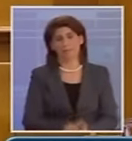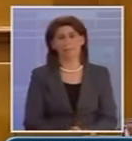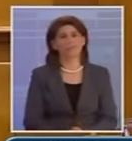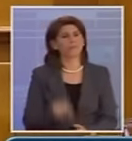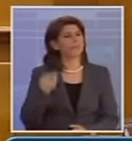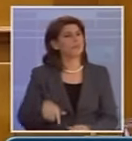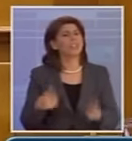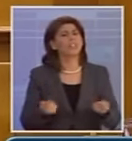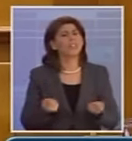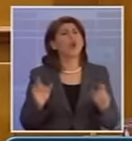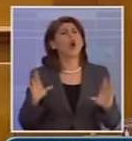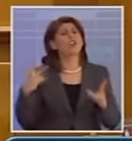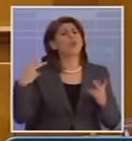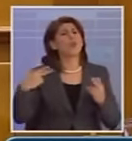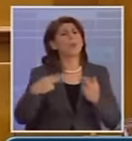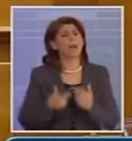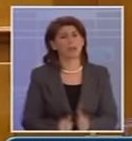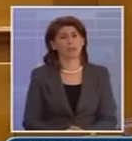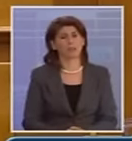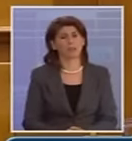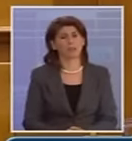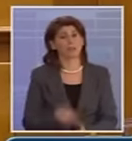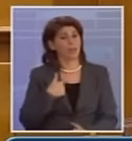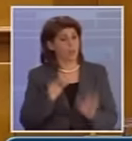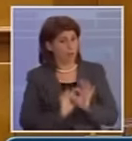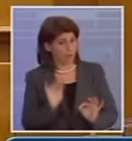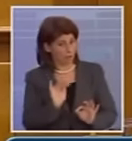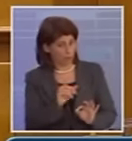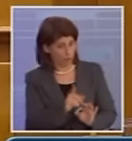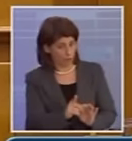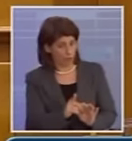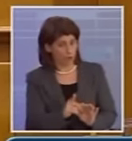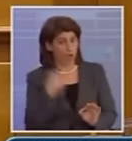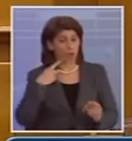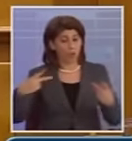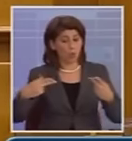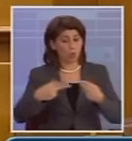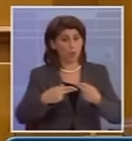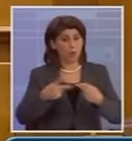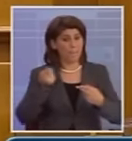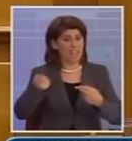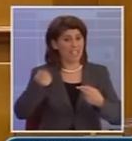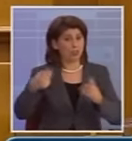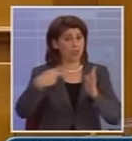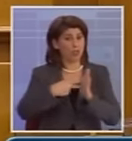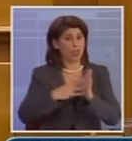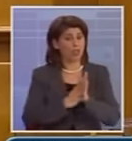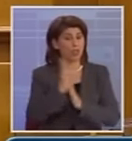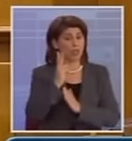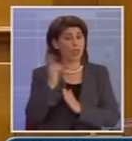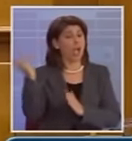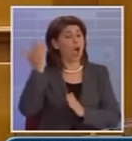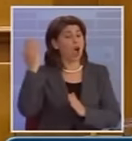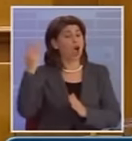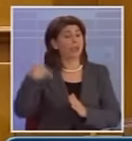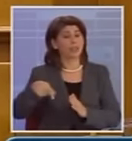τώρα τι θα γίνετε χωρίς κούρεμα? Σας προειδοποιούσαμε ότι κούρεμα χρέους έγινε το 12, όταν το χρέος